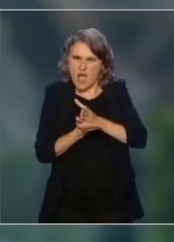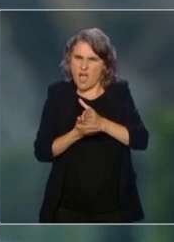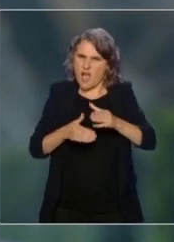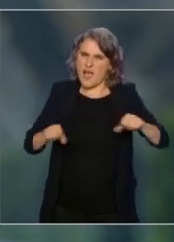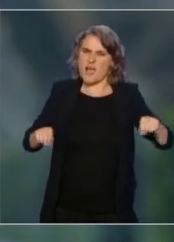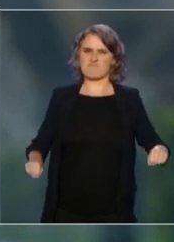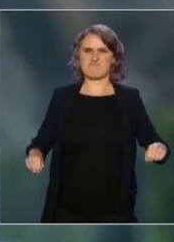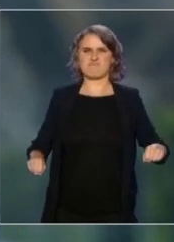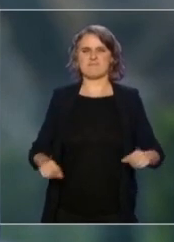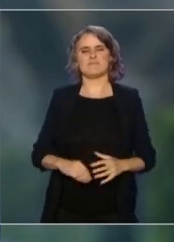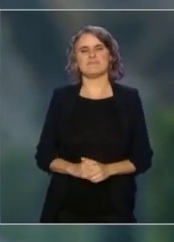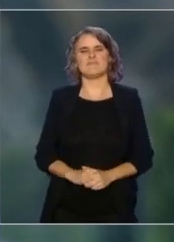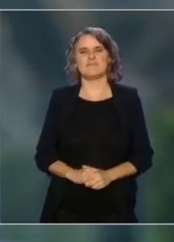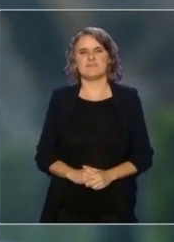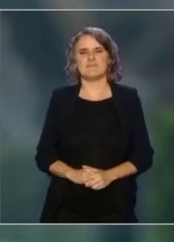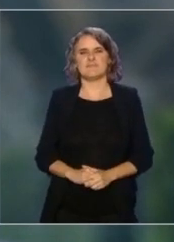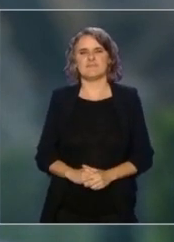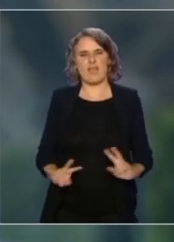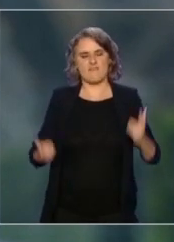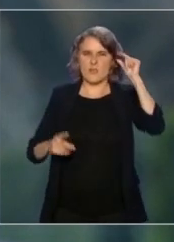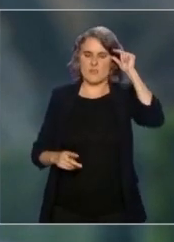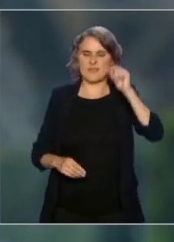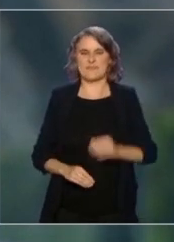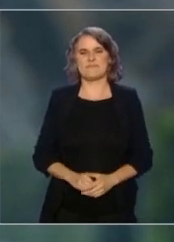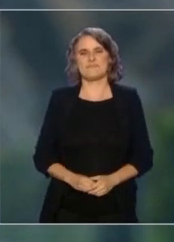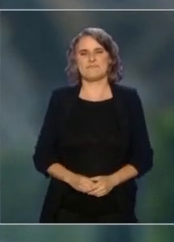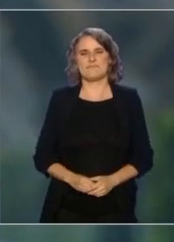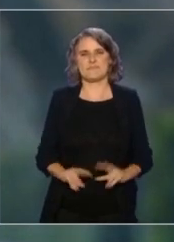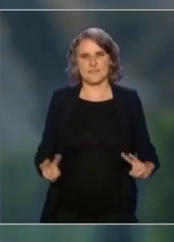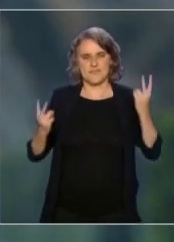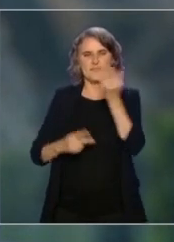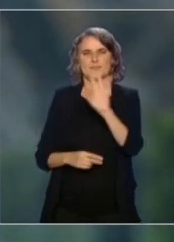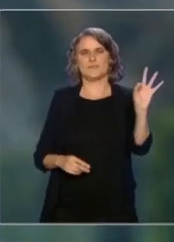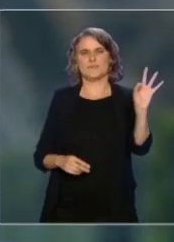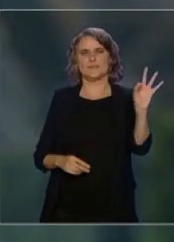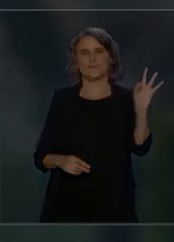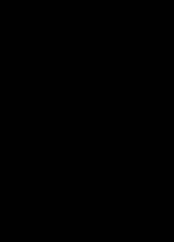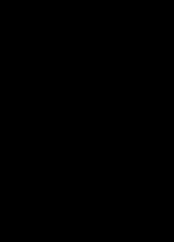Vive l'épidémie et vive la France.